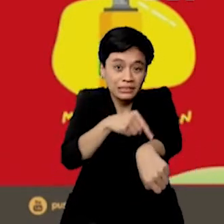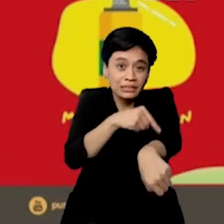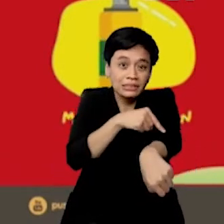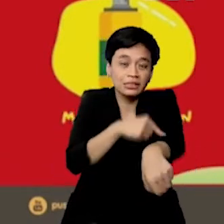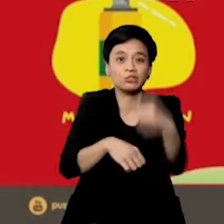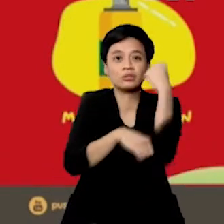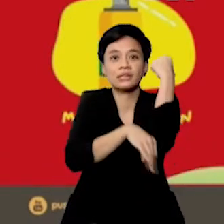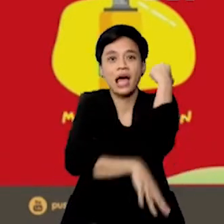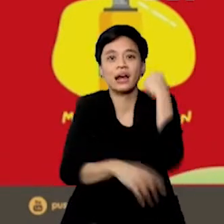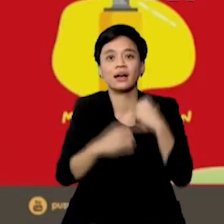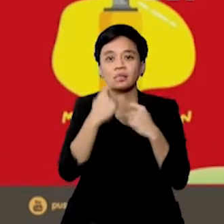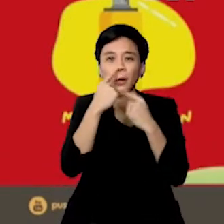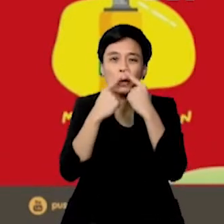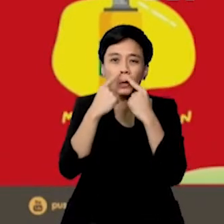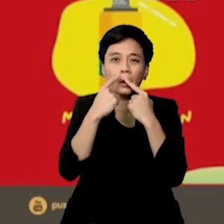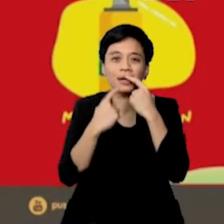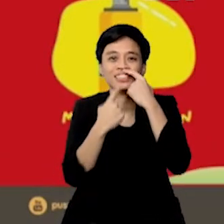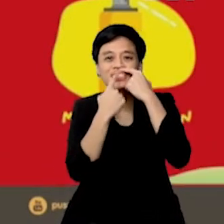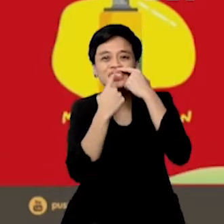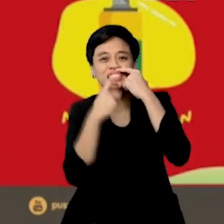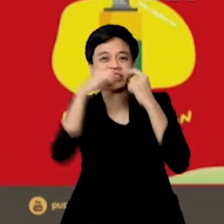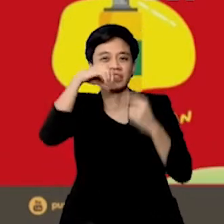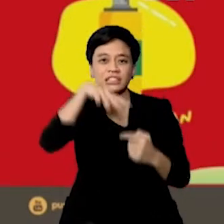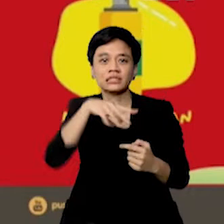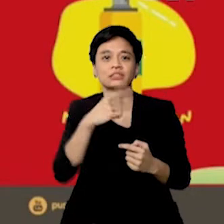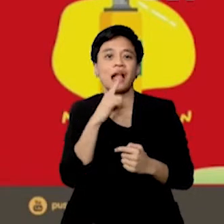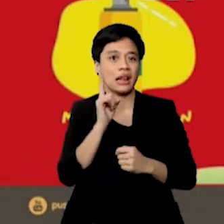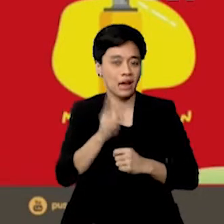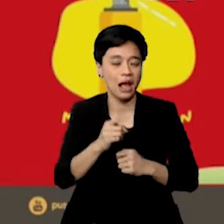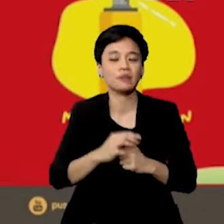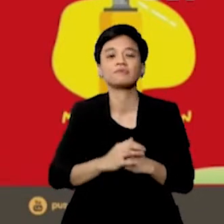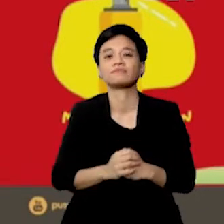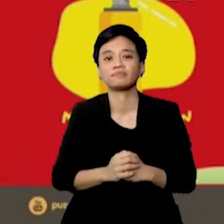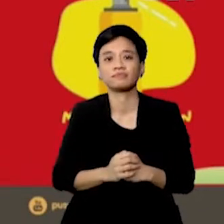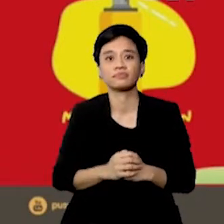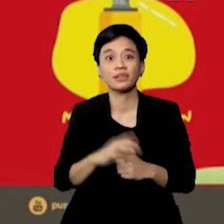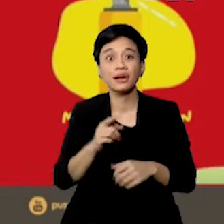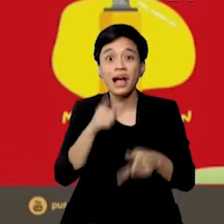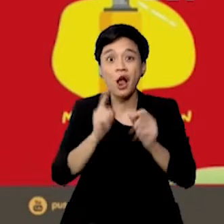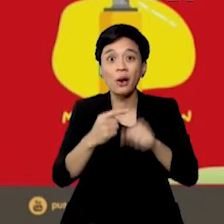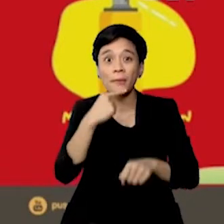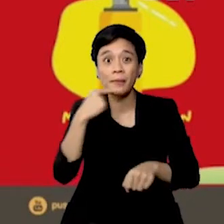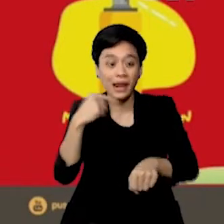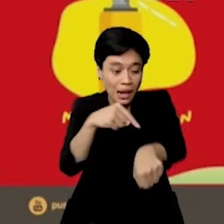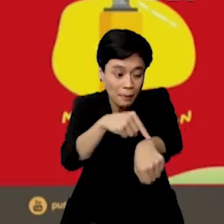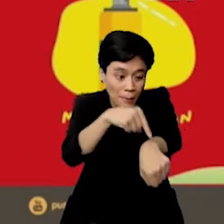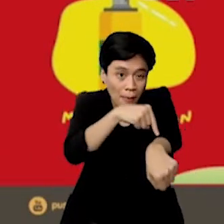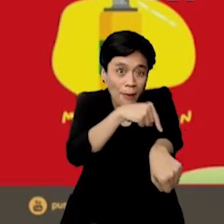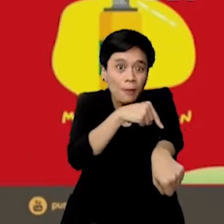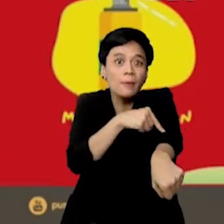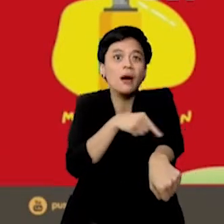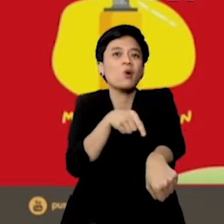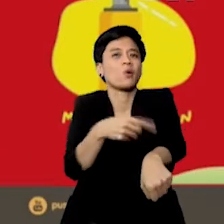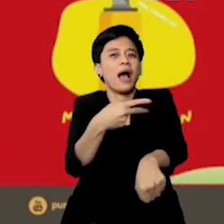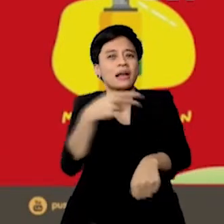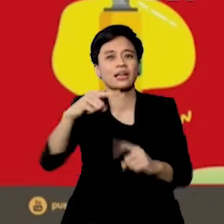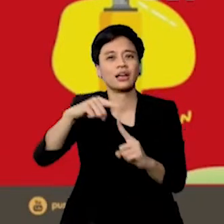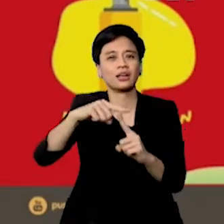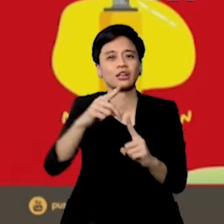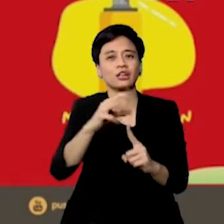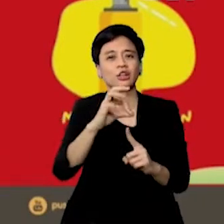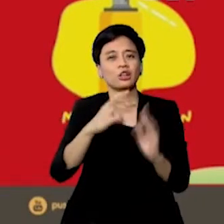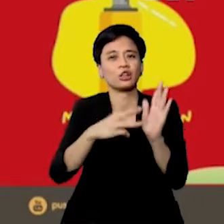hidung dan gusi. Bintik-bintik merah yang muncul di permukaan kulit merupakan tanda terjadinya perdarahan pada kulit akibat penurunan